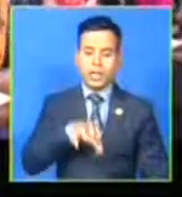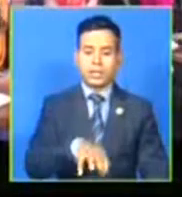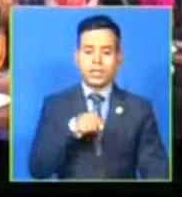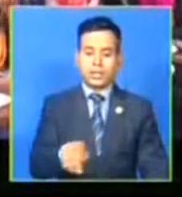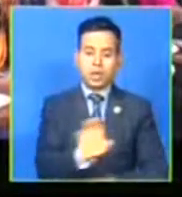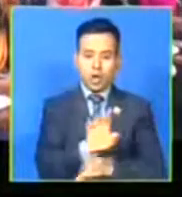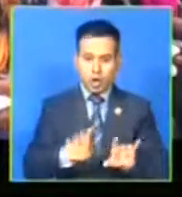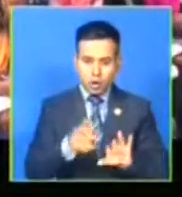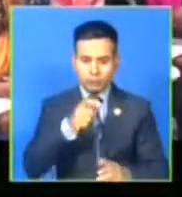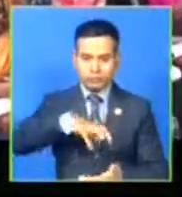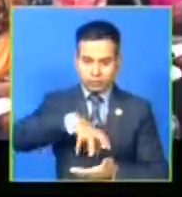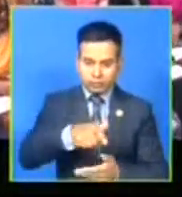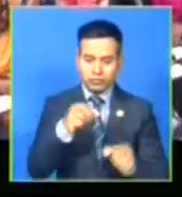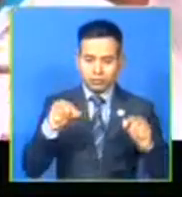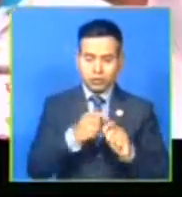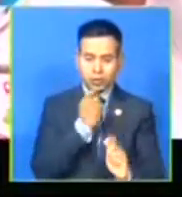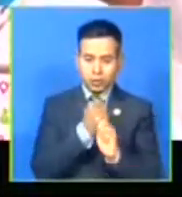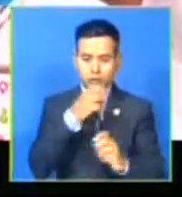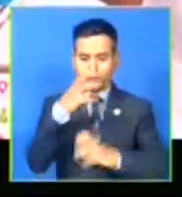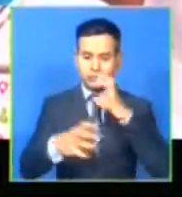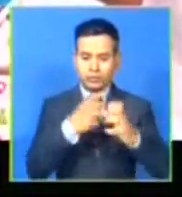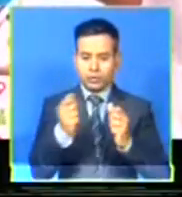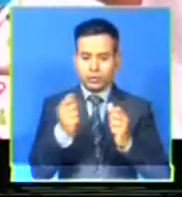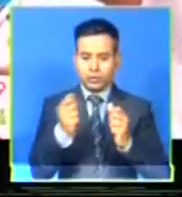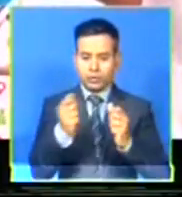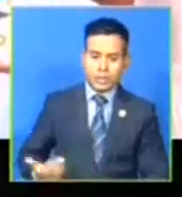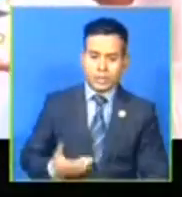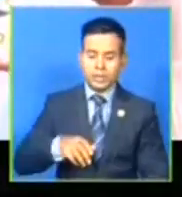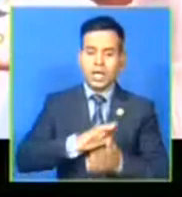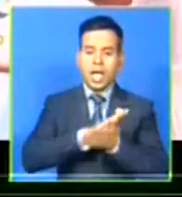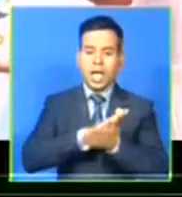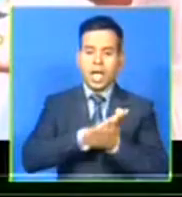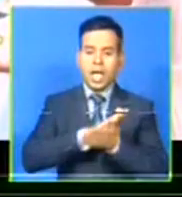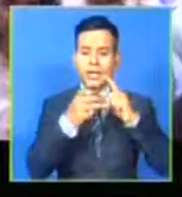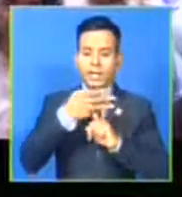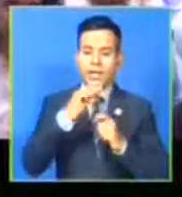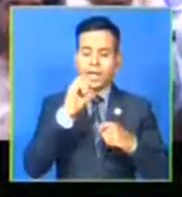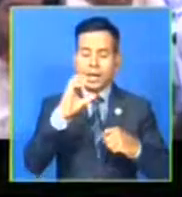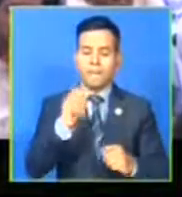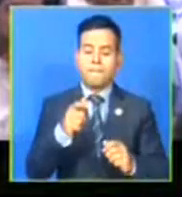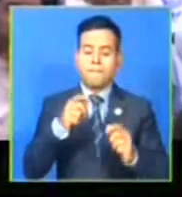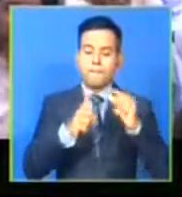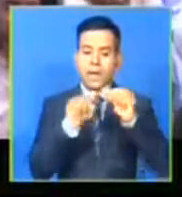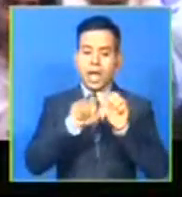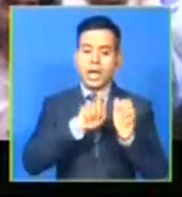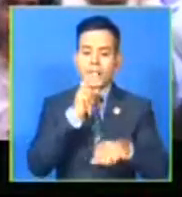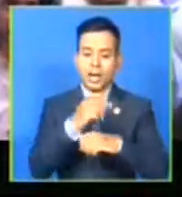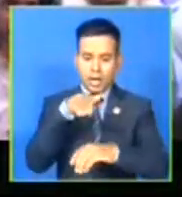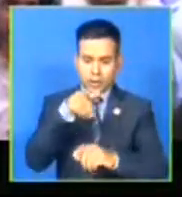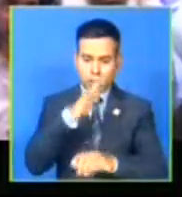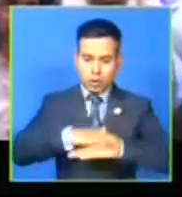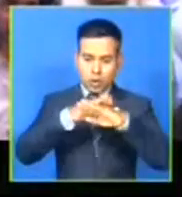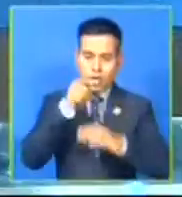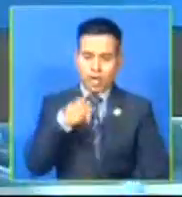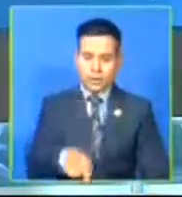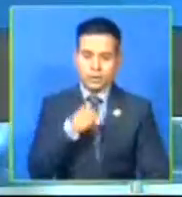প্রতিষ্ঠা করতে দেশে হাইটেক পার্ক ও সফটওয়্যার টেকনোলজি পার্ক স্থাপন করছে। তিনি আজ নাটোরের সিংড়া উপজেলার শেরকোল ইউনিয়নে